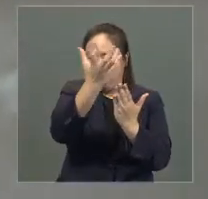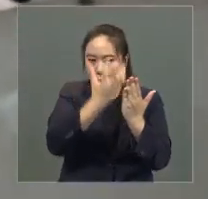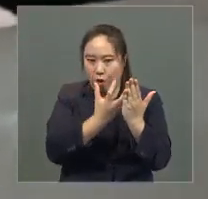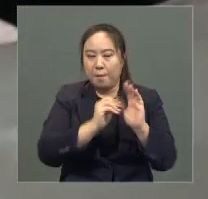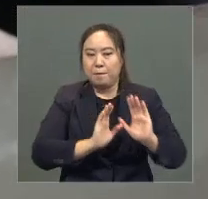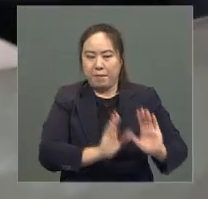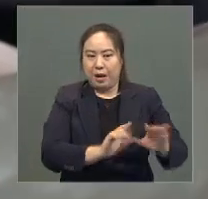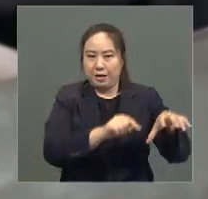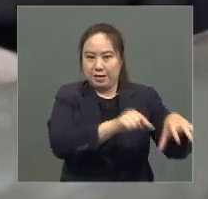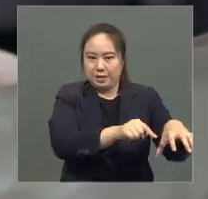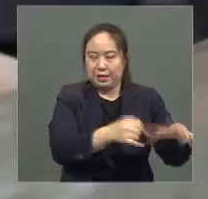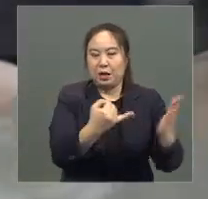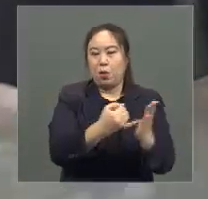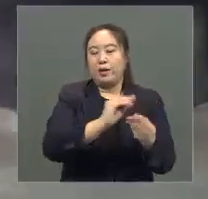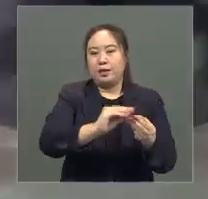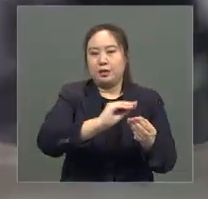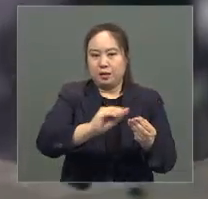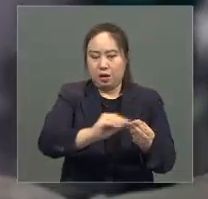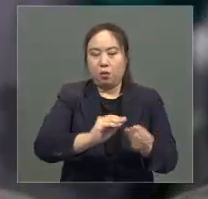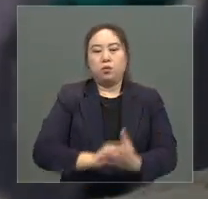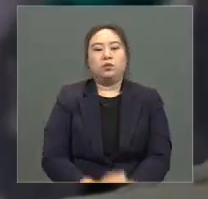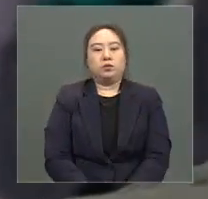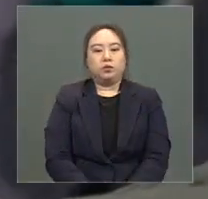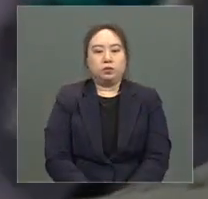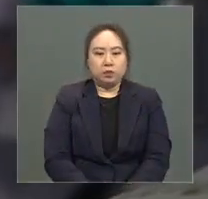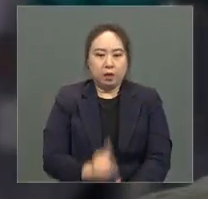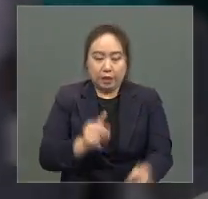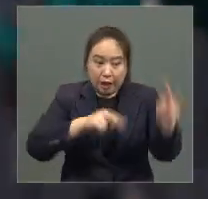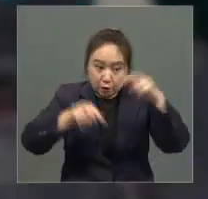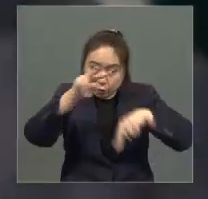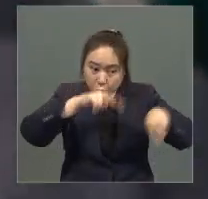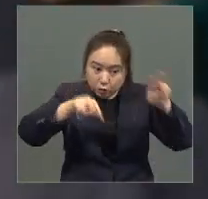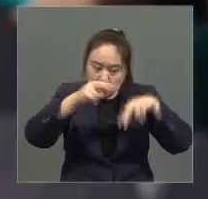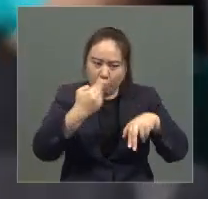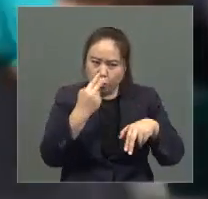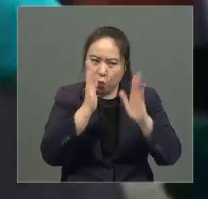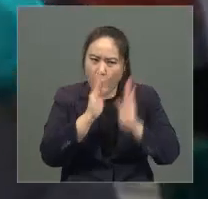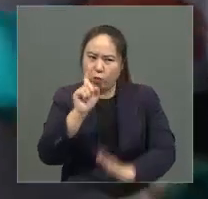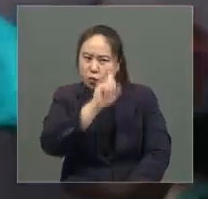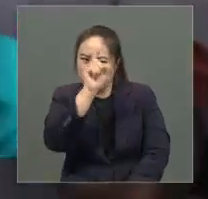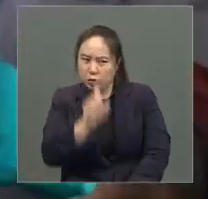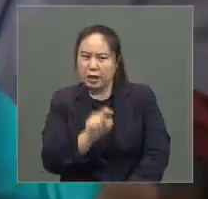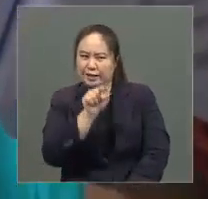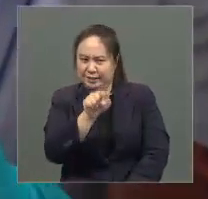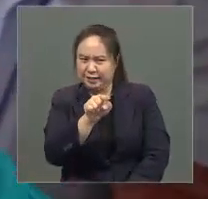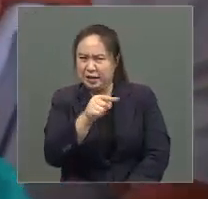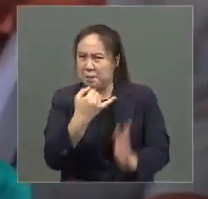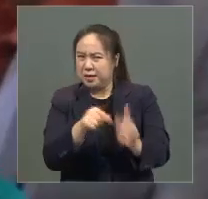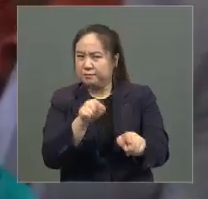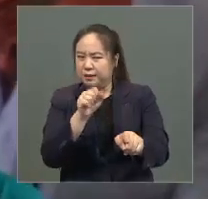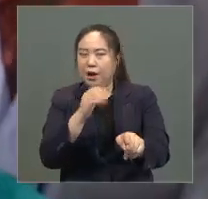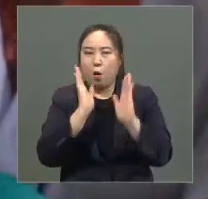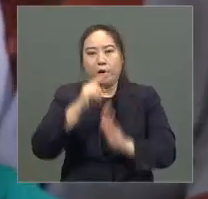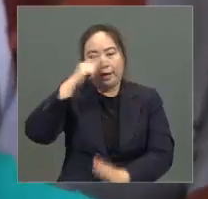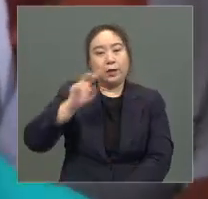เข้ามาพักที่โกดังในจังหวัดฉะเชิงเทราแห่งนี้จากการไปตรวจสอบพบผู้ต้องสงสัยเป็นคนไทย 2คนค่ะทำหน้า